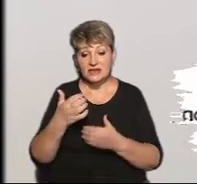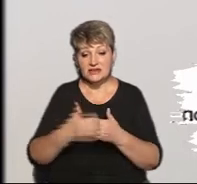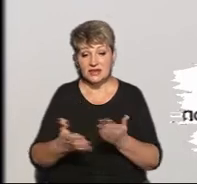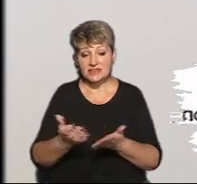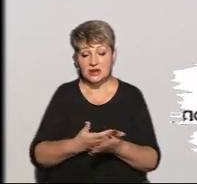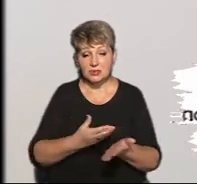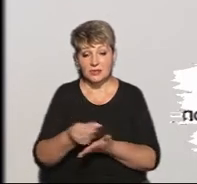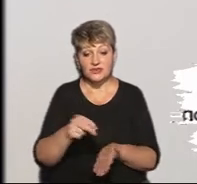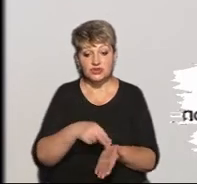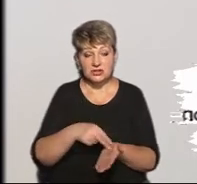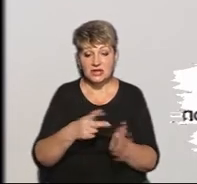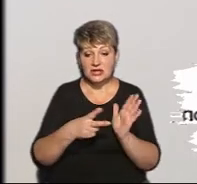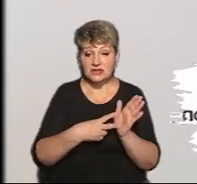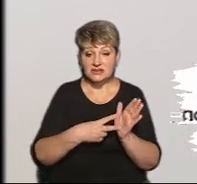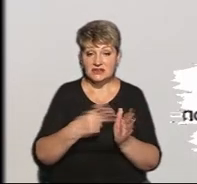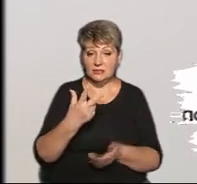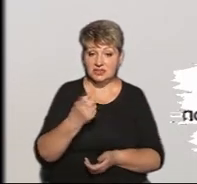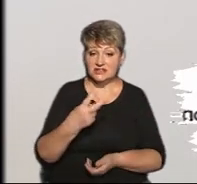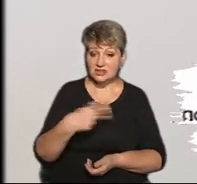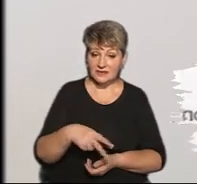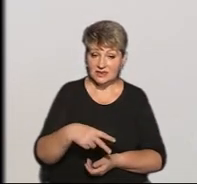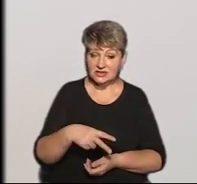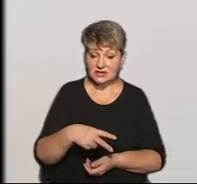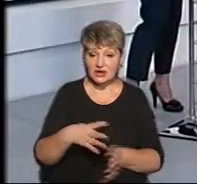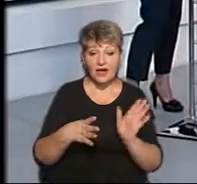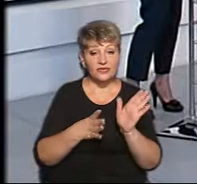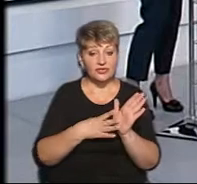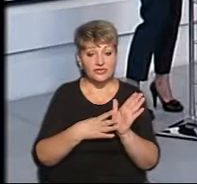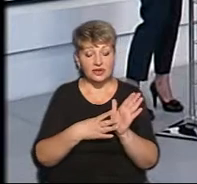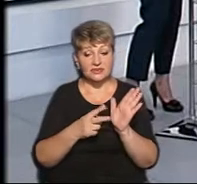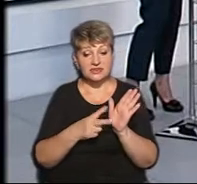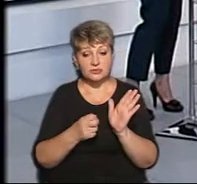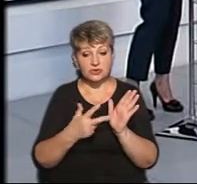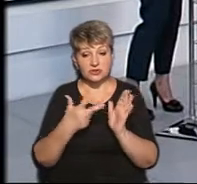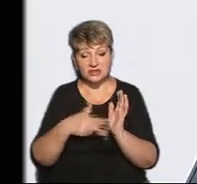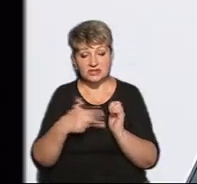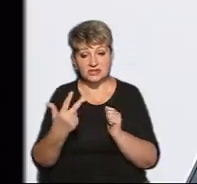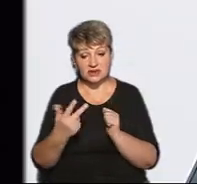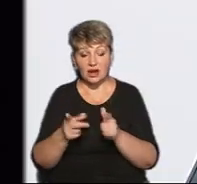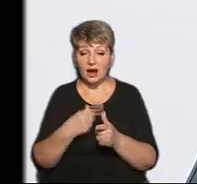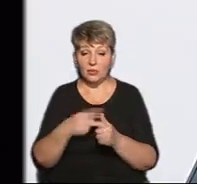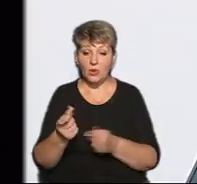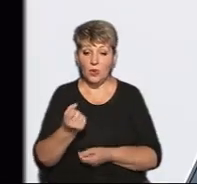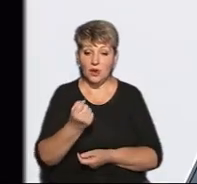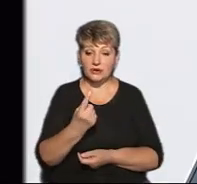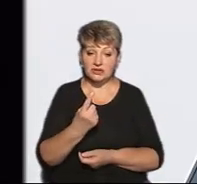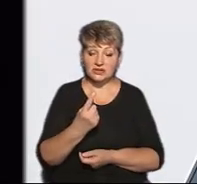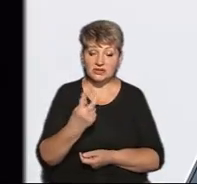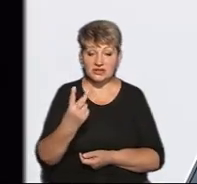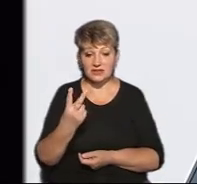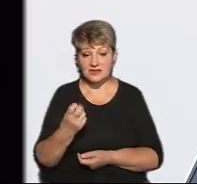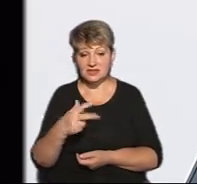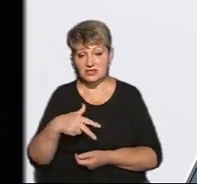заробітна плата у Черкасах? 7320 гривень, 9733 гривні або